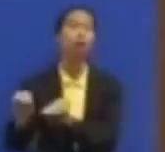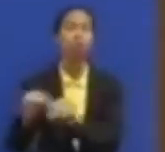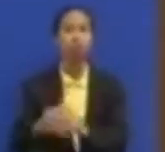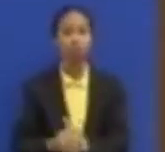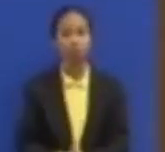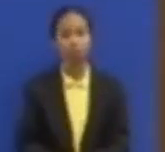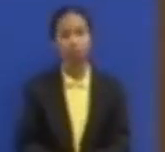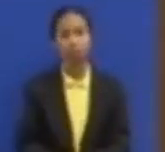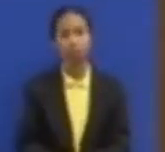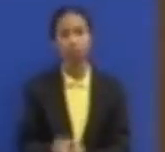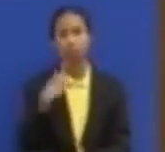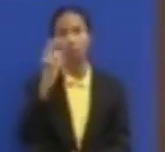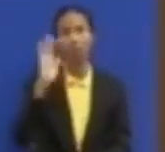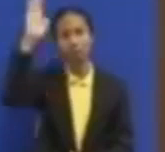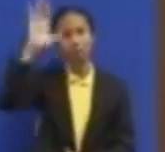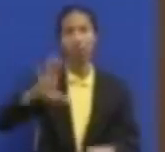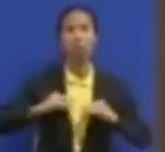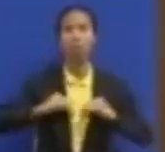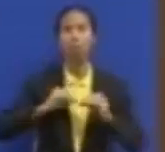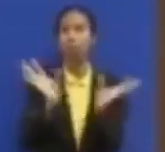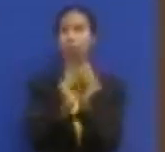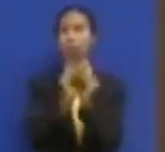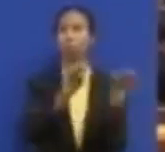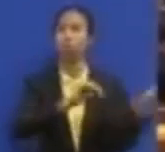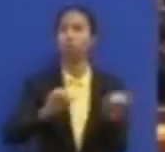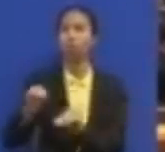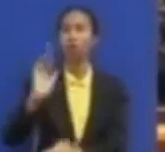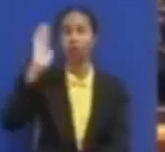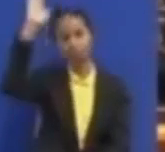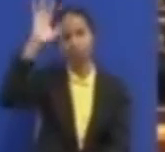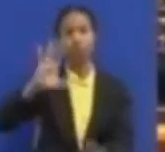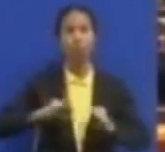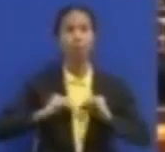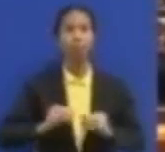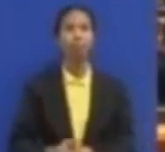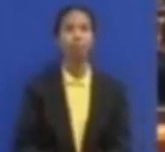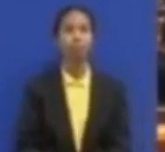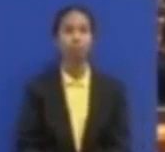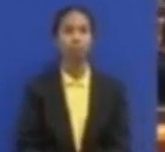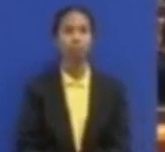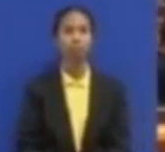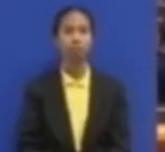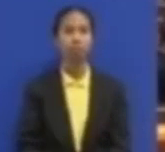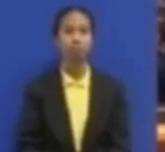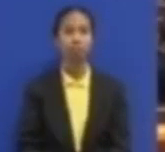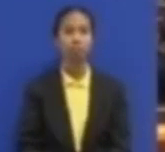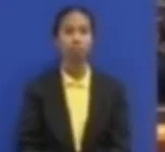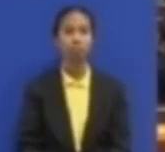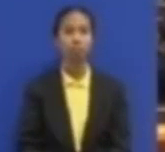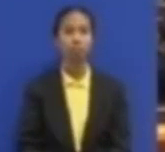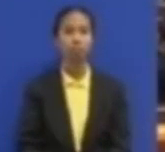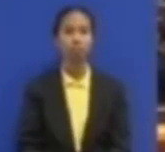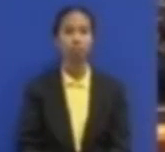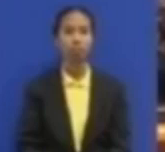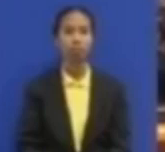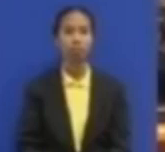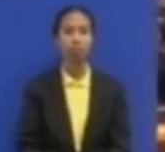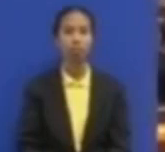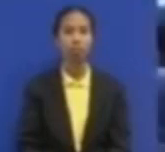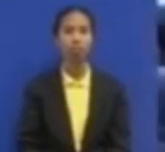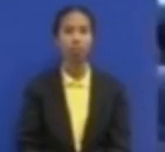องครับขอเสียงรับรองด้วยครับขอเสียงรับรองครับเสียงรองถูกต้องครับท่านประธ